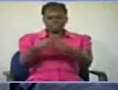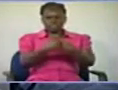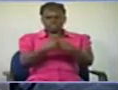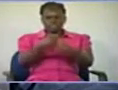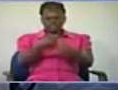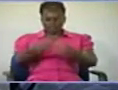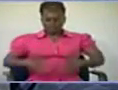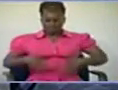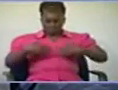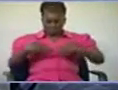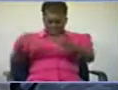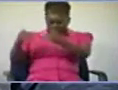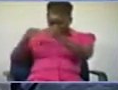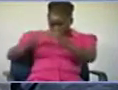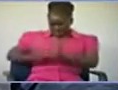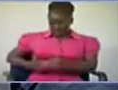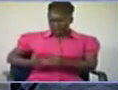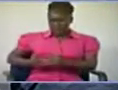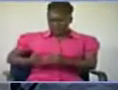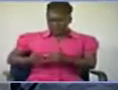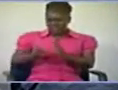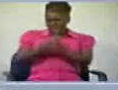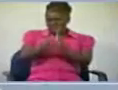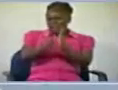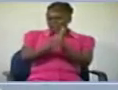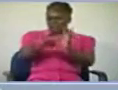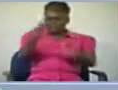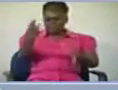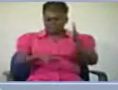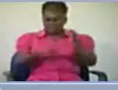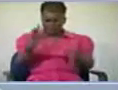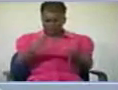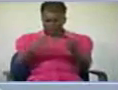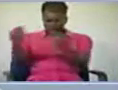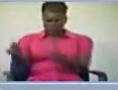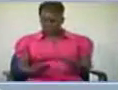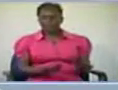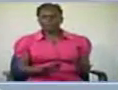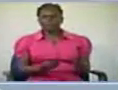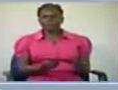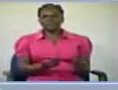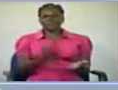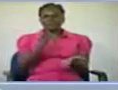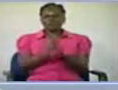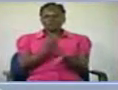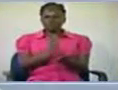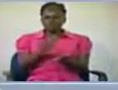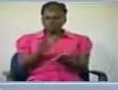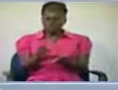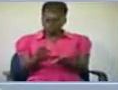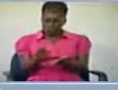kimaumbile. Kando yake ni mtafiti na mchambuzi wa masuala ya elimu ndugu Jonathan Osaya. Karibu sana Jonathan. Asante kaka Frank. Bila shaka ulikuwa kufuatilia kwa karibu